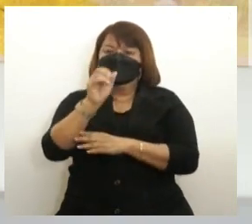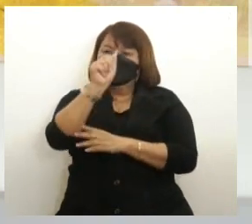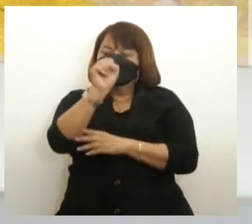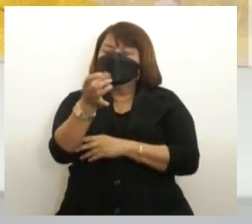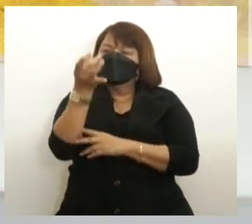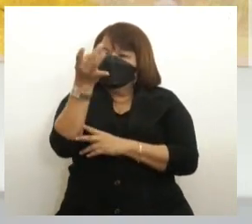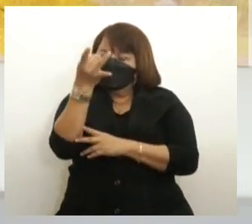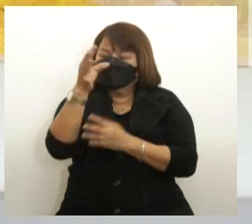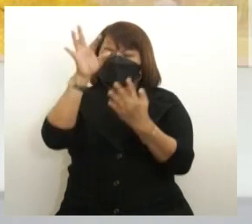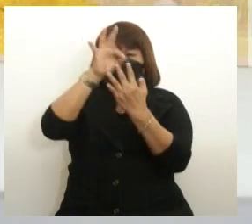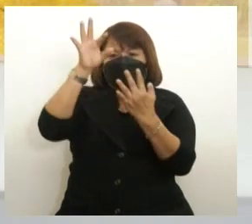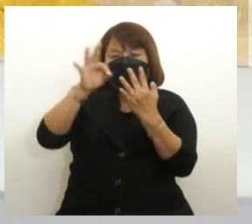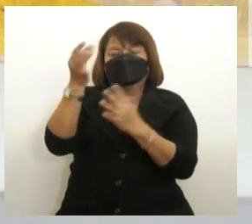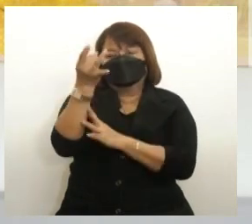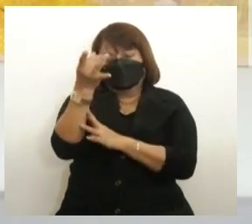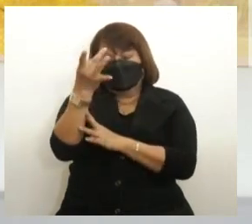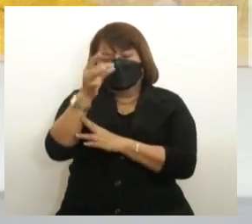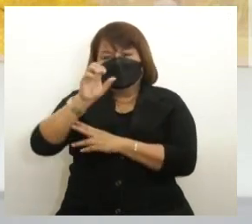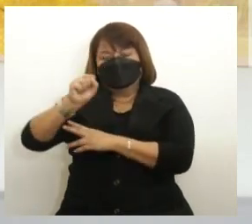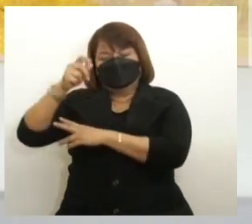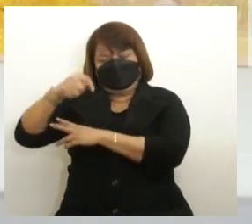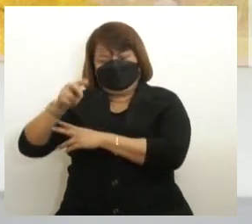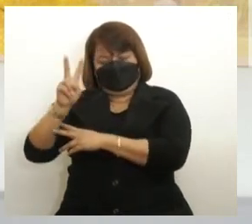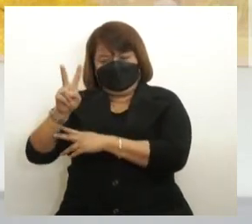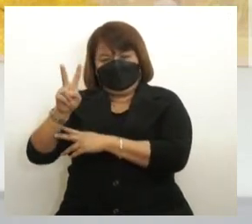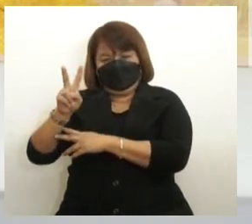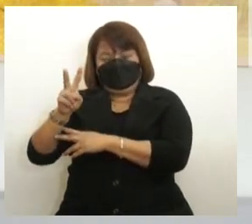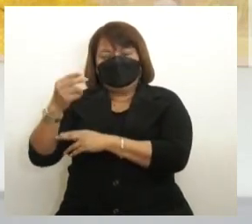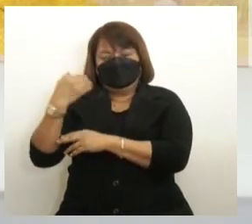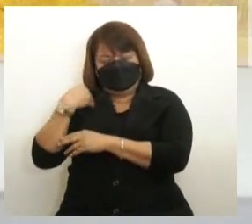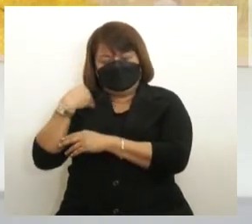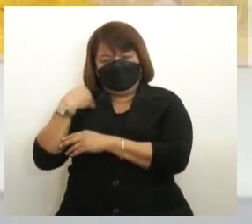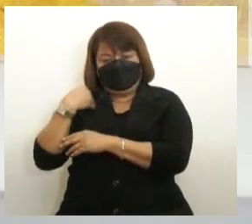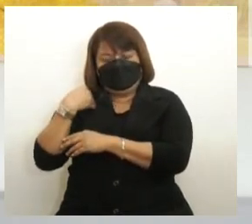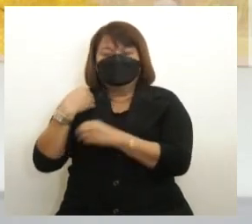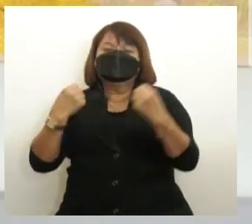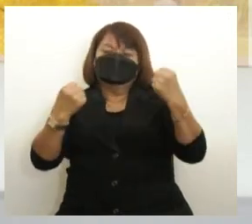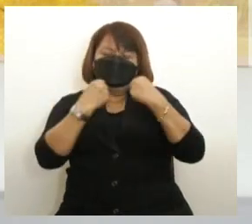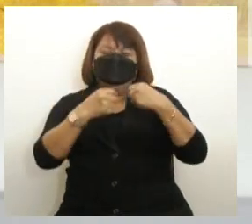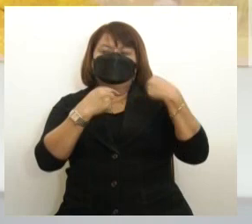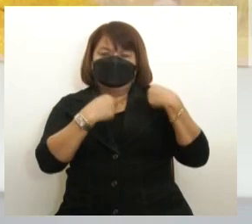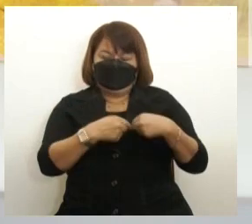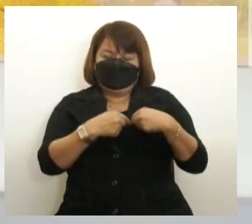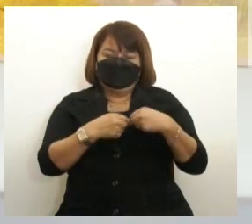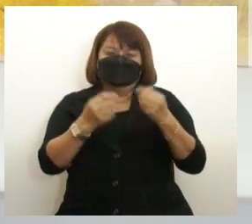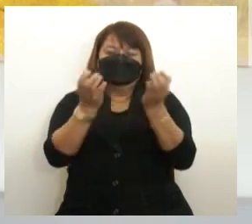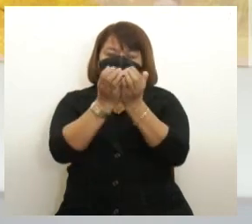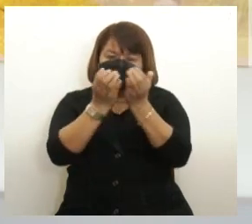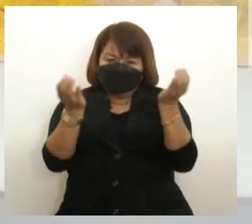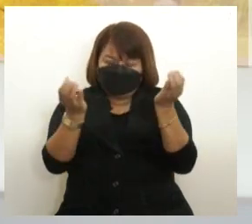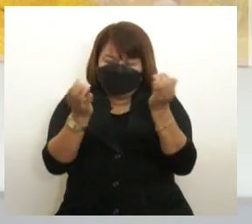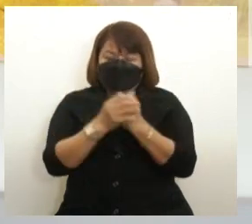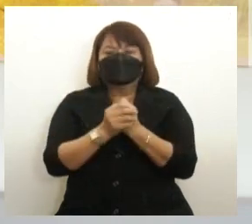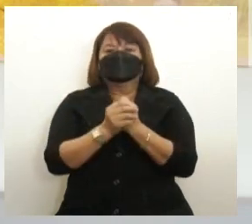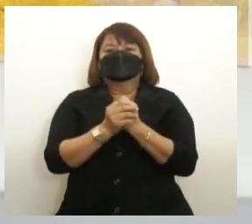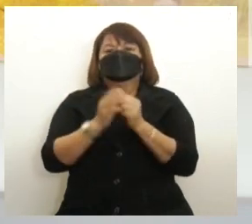คัดเลือกอะไรสปท.ยืนยันว่าเรามีความเชื่อมั่นในหลักของธรรมาภิบาล